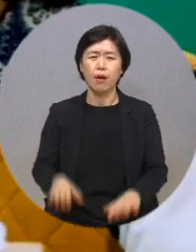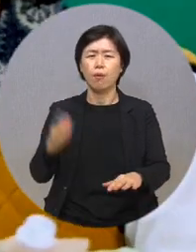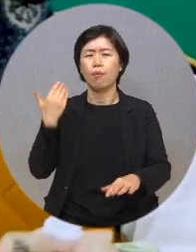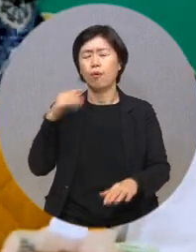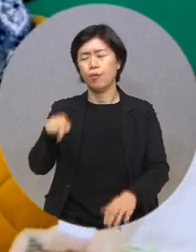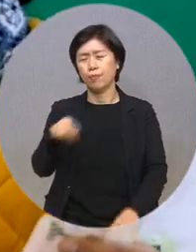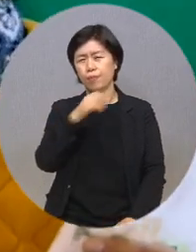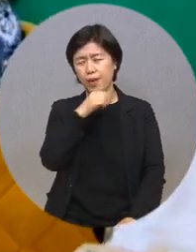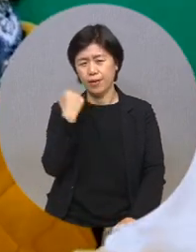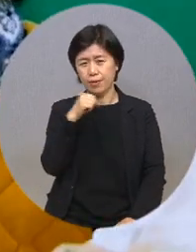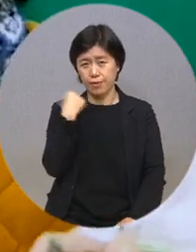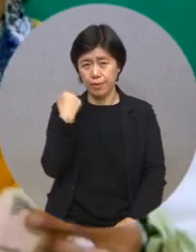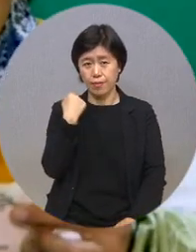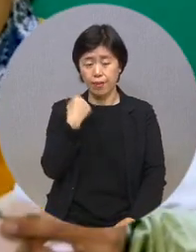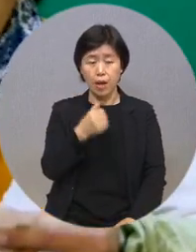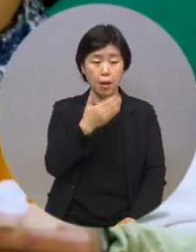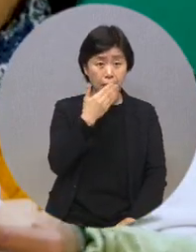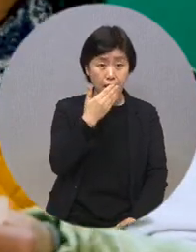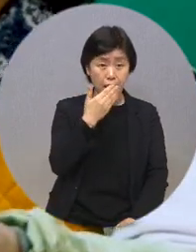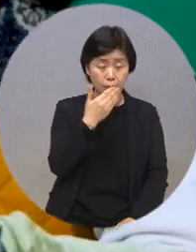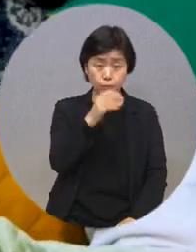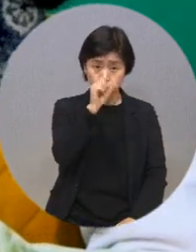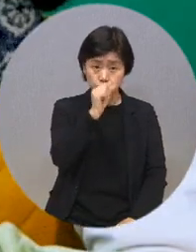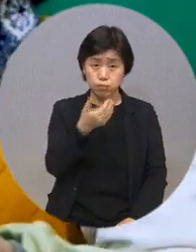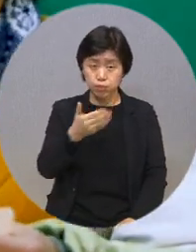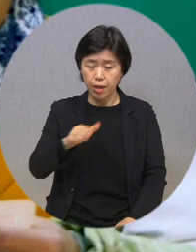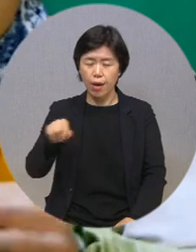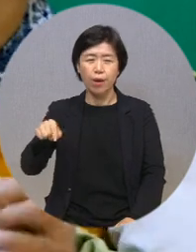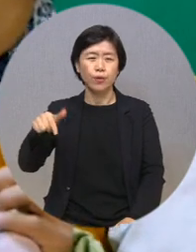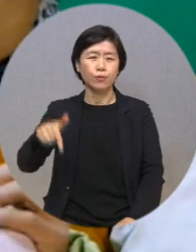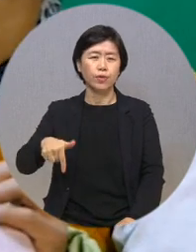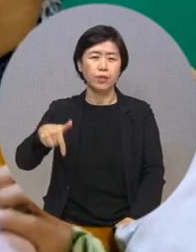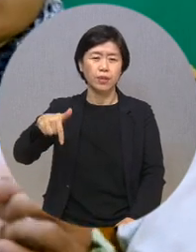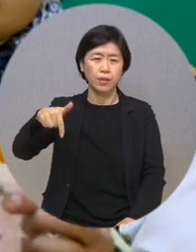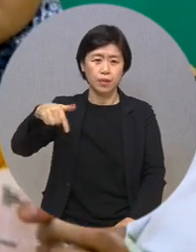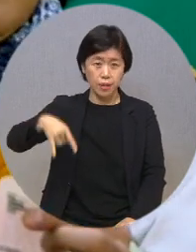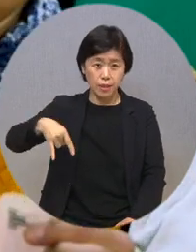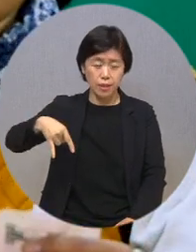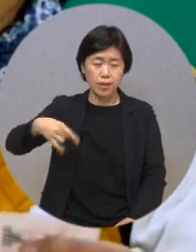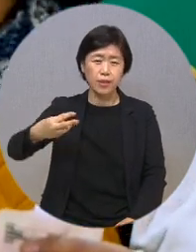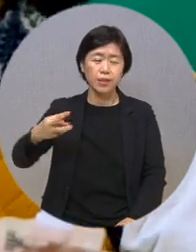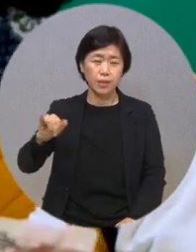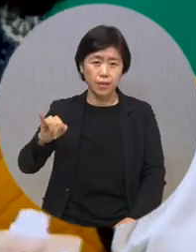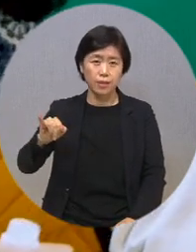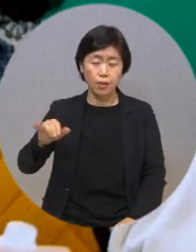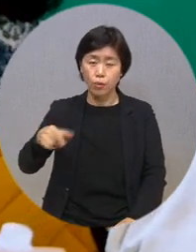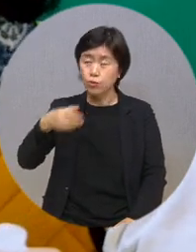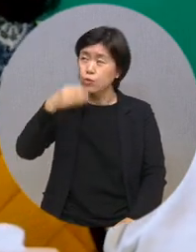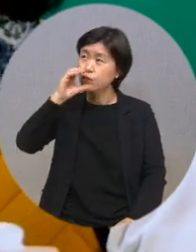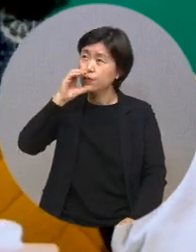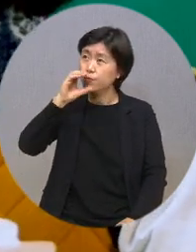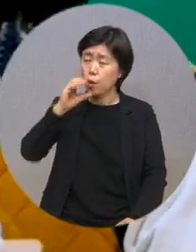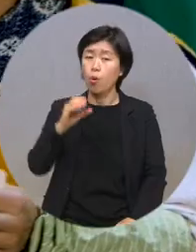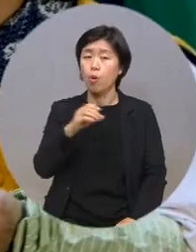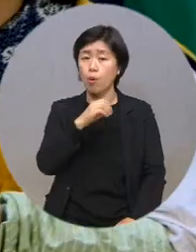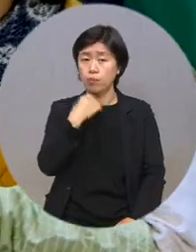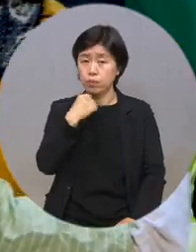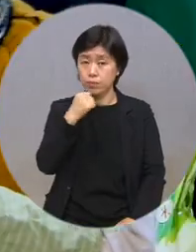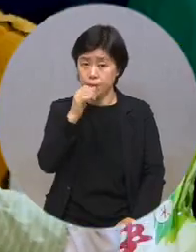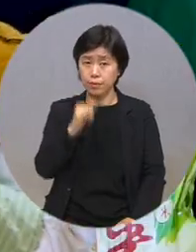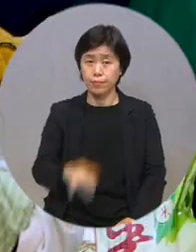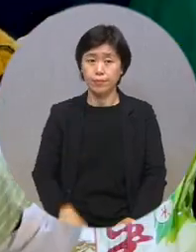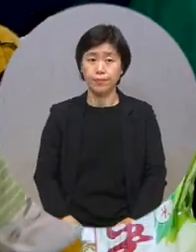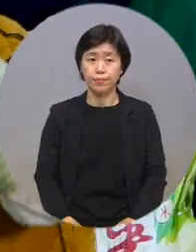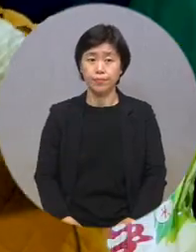계신데 밥도 드시지만 밥 대신 이렇게 귀리 챙겨 드시는데 일단 맛있어요. 오래 먹을 수 있거든요.